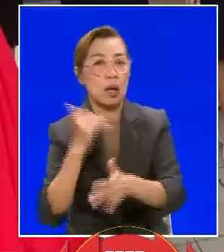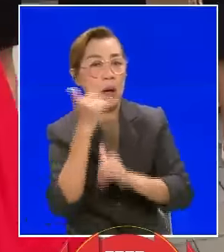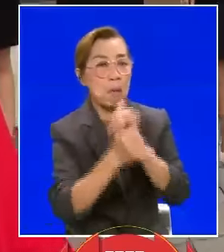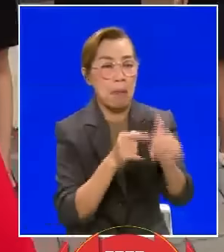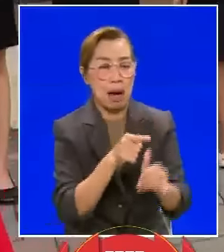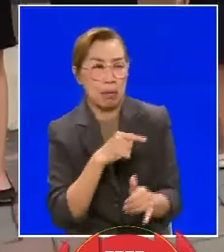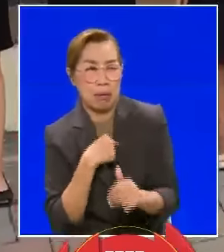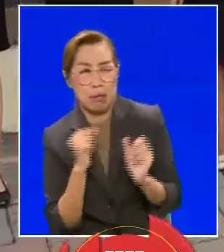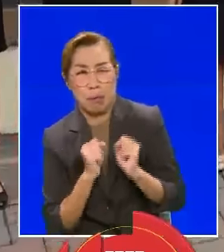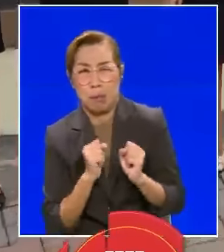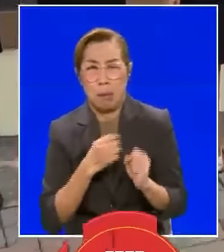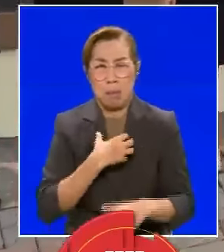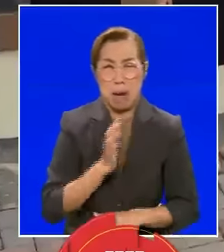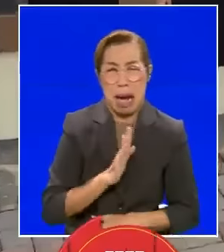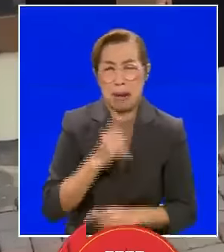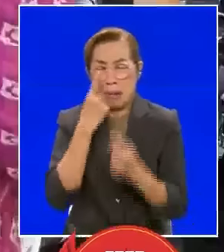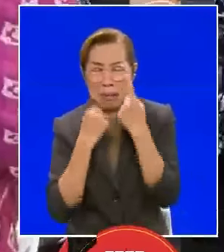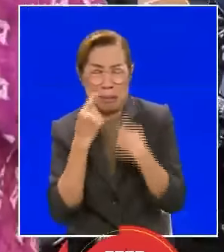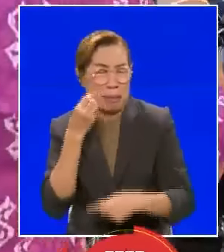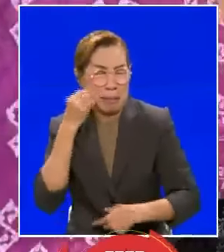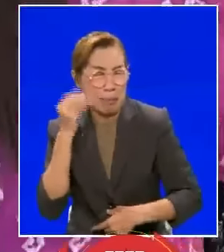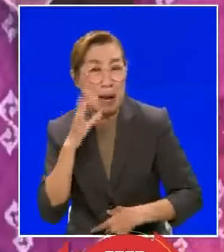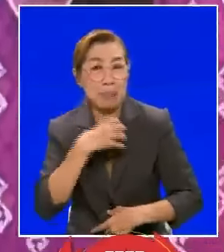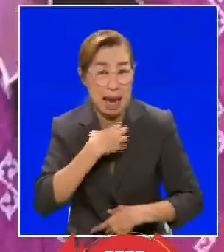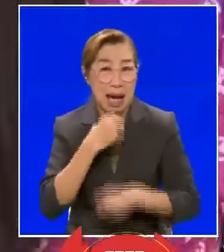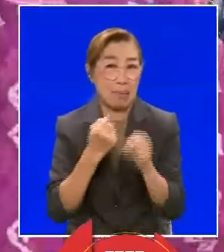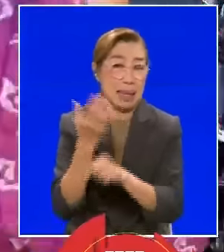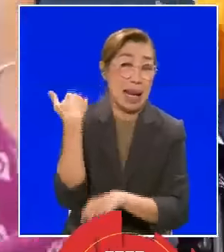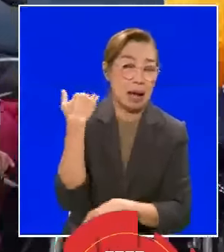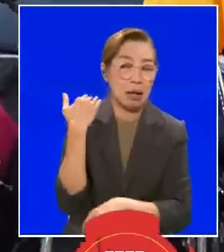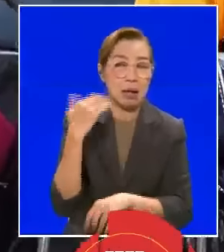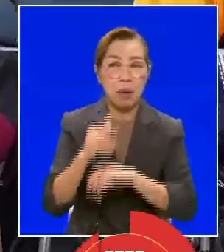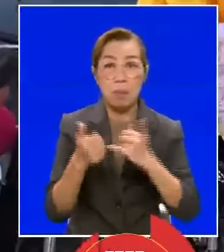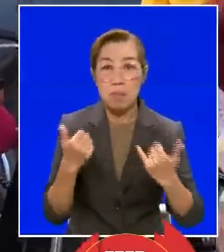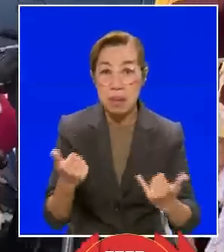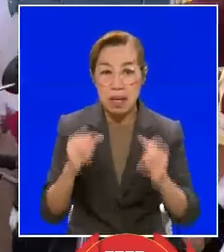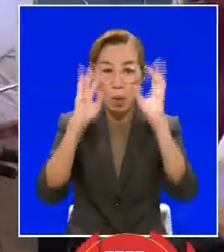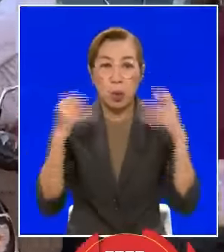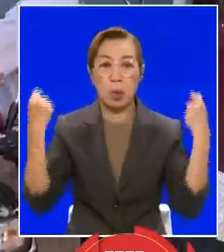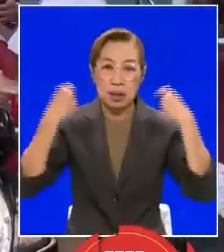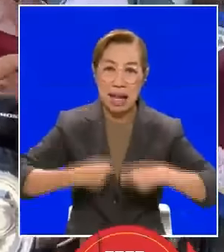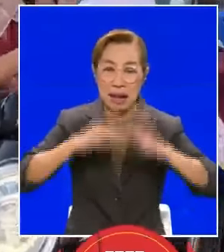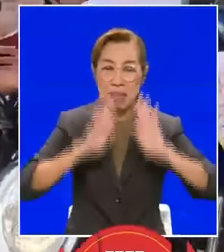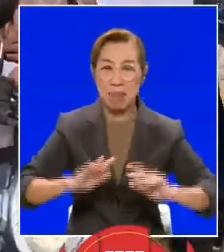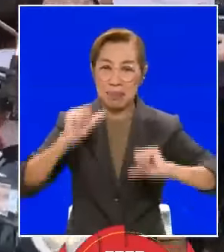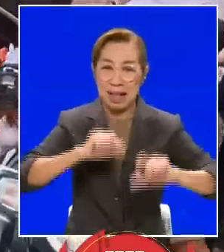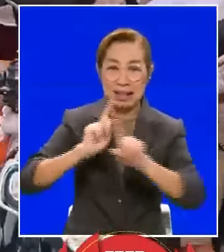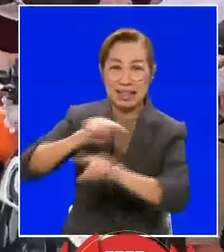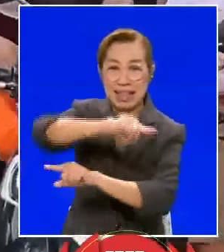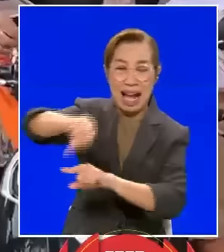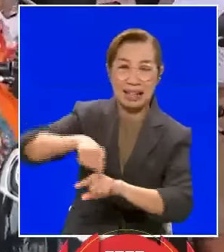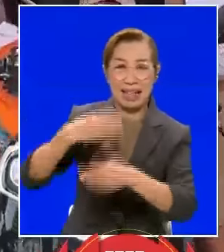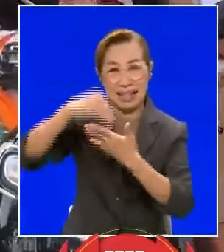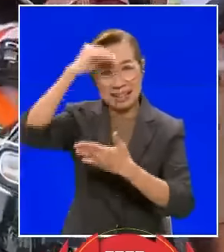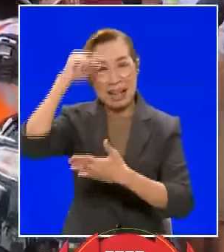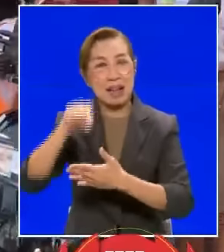ติดผู้ปกครองก็พากันร้องไห ้ มันก็ต้องตัวละครอะไรแบบนี้แหละนี่จริงๆเจอแจ็คสเปโร่เมื่อก่อน